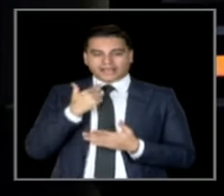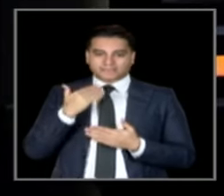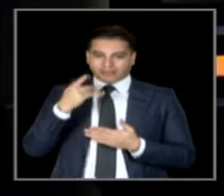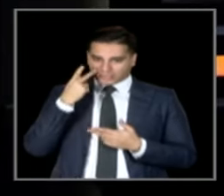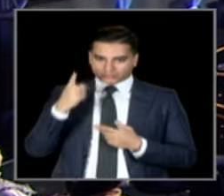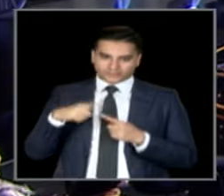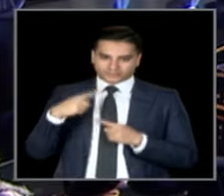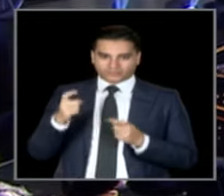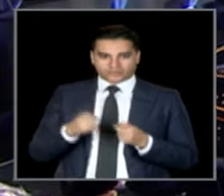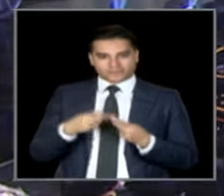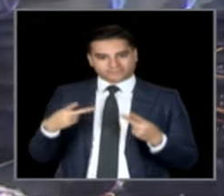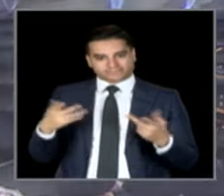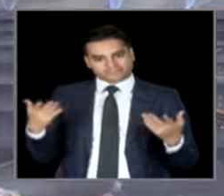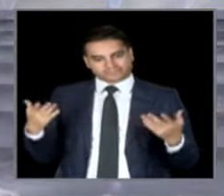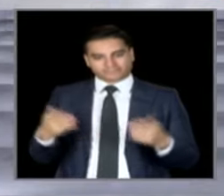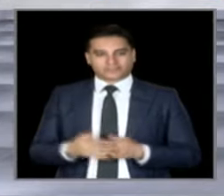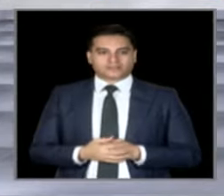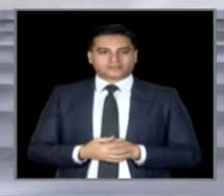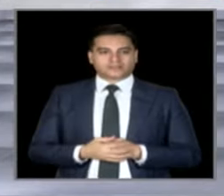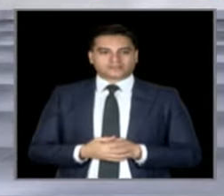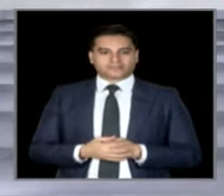اتمنى اشوفكم في المباراه.